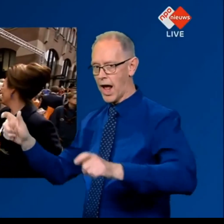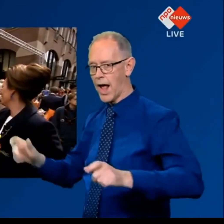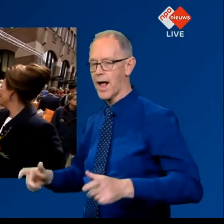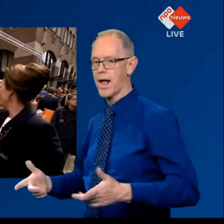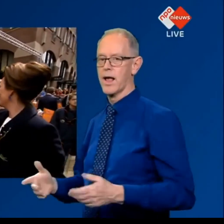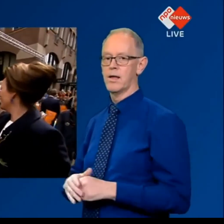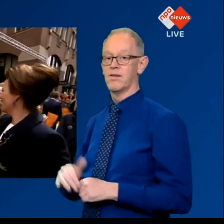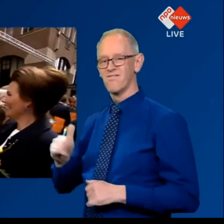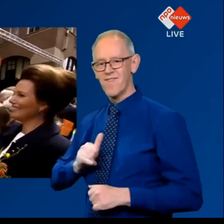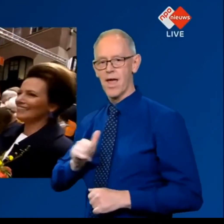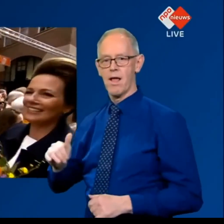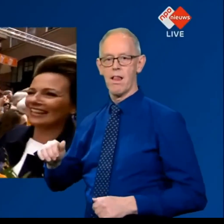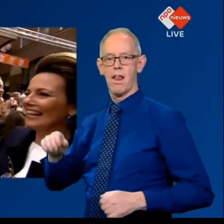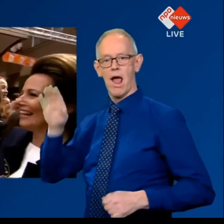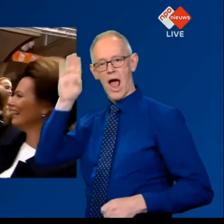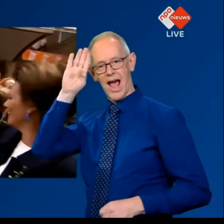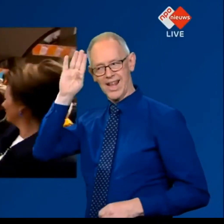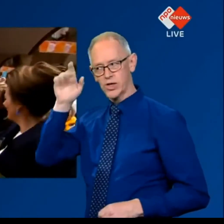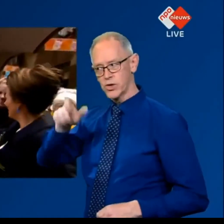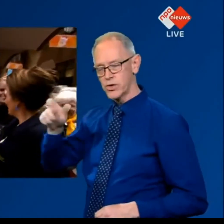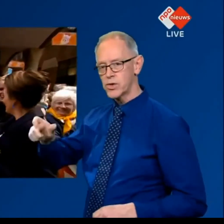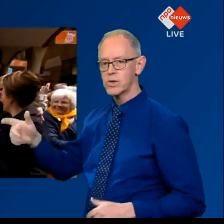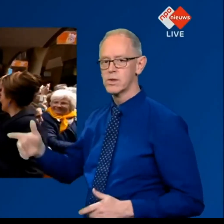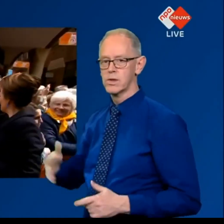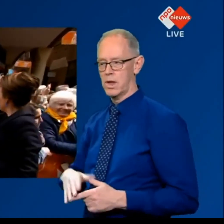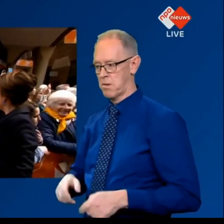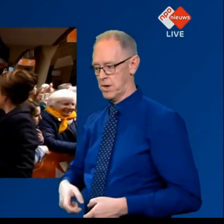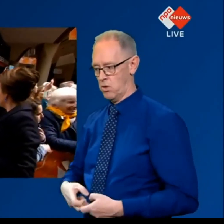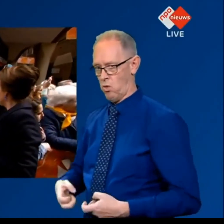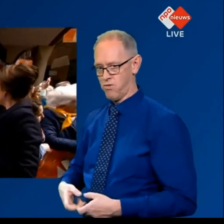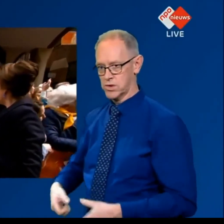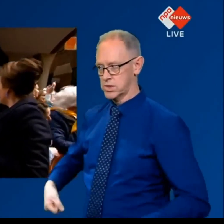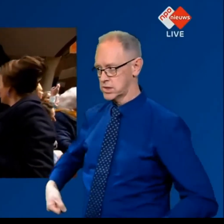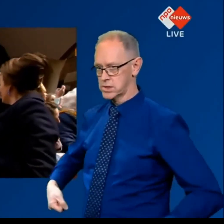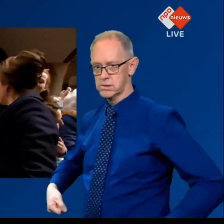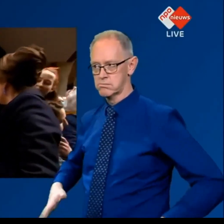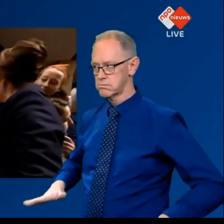veel agenten, mannen met koffertjes.